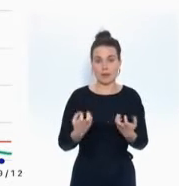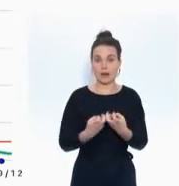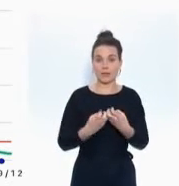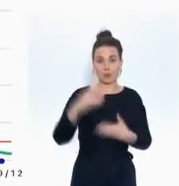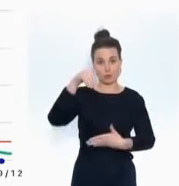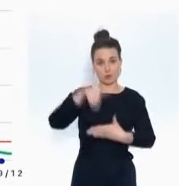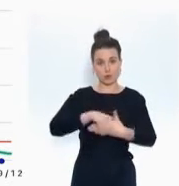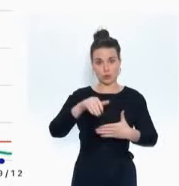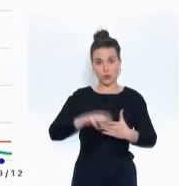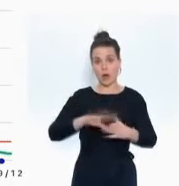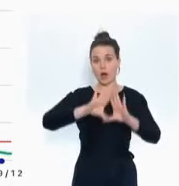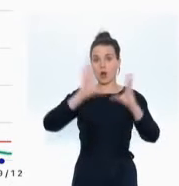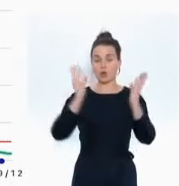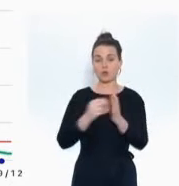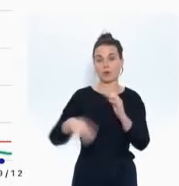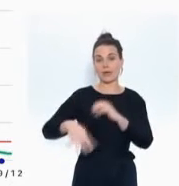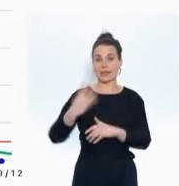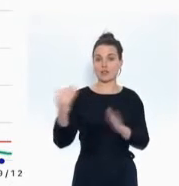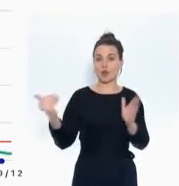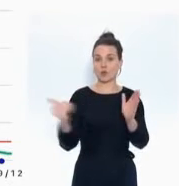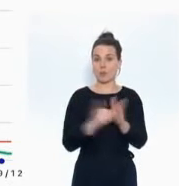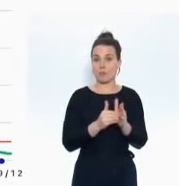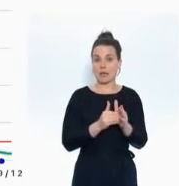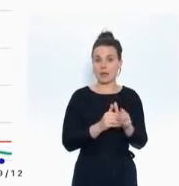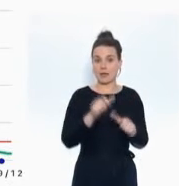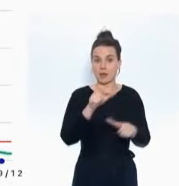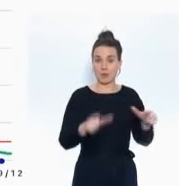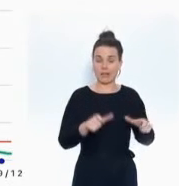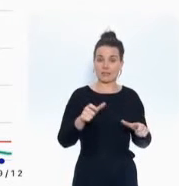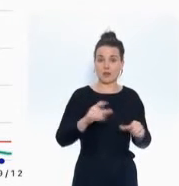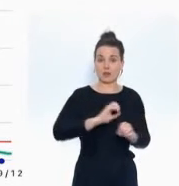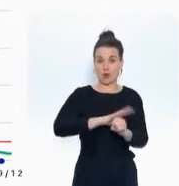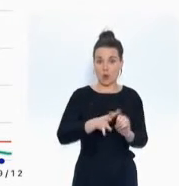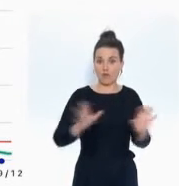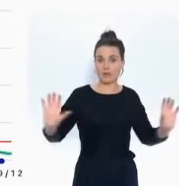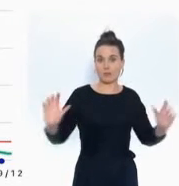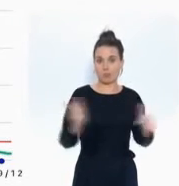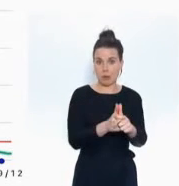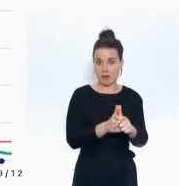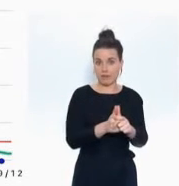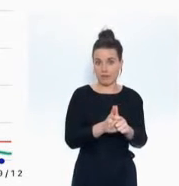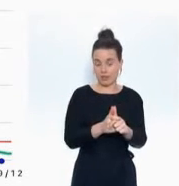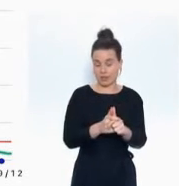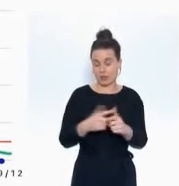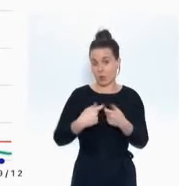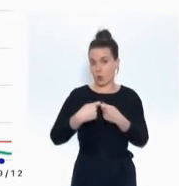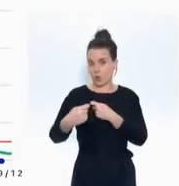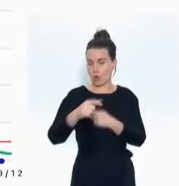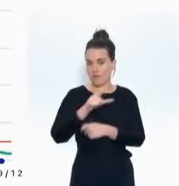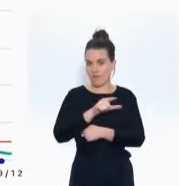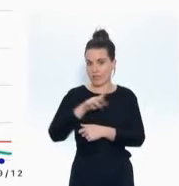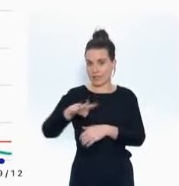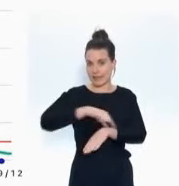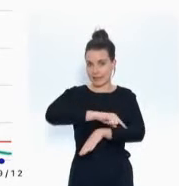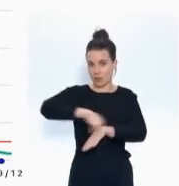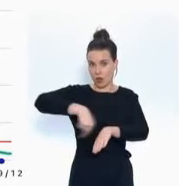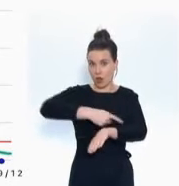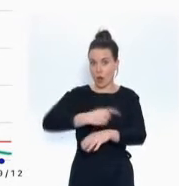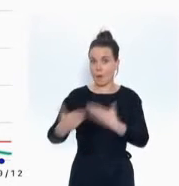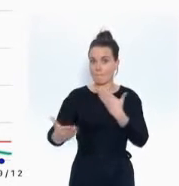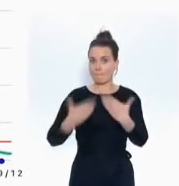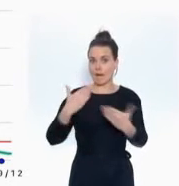de 14 000 nouveaux diagnostics de Covid ont été réalisés sur 24 heures, alors qu'il n'y en avait que 12